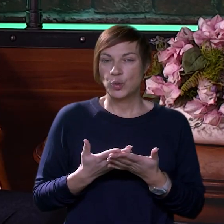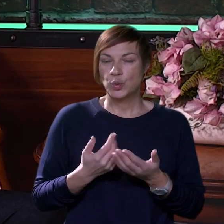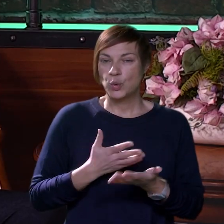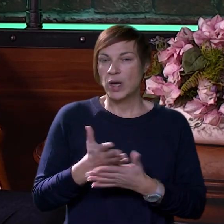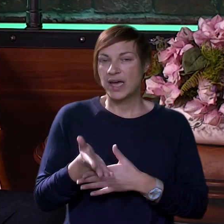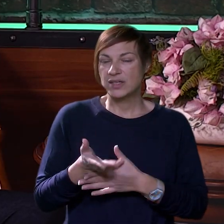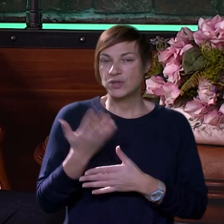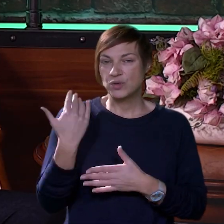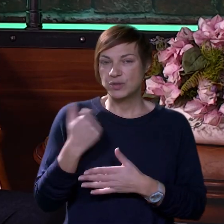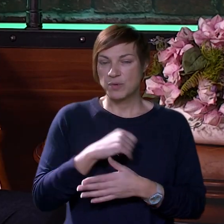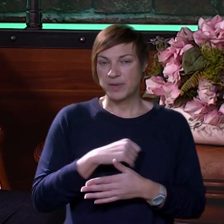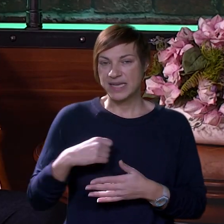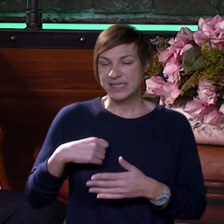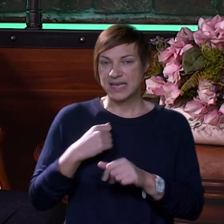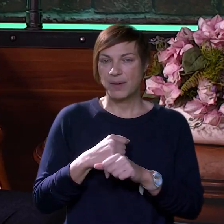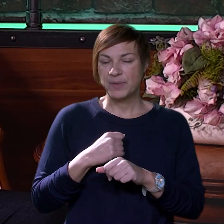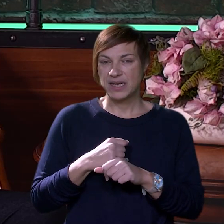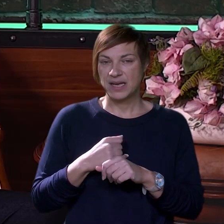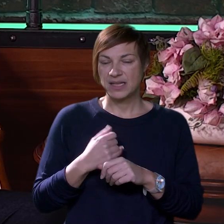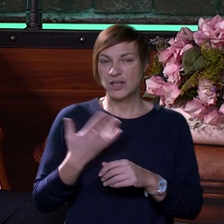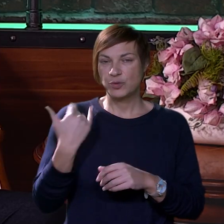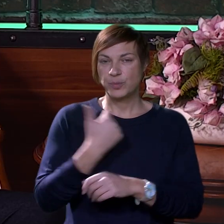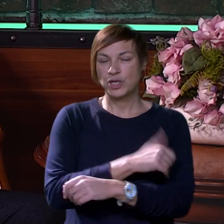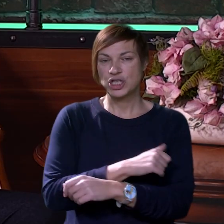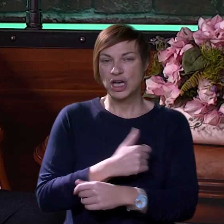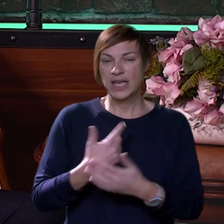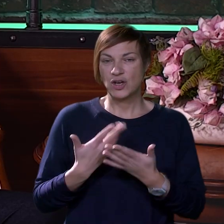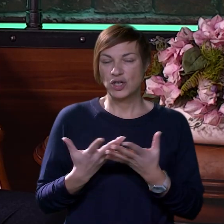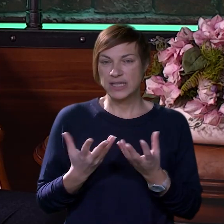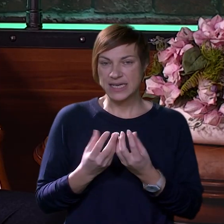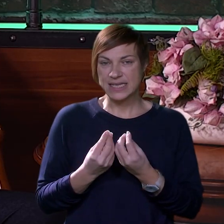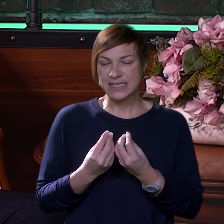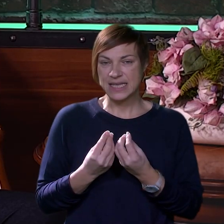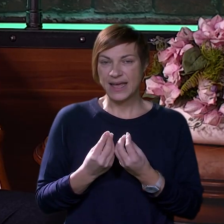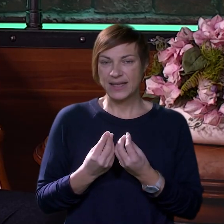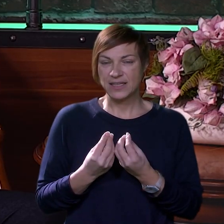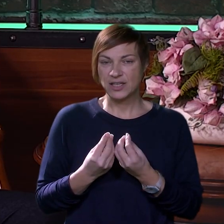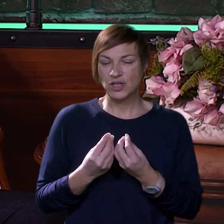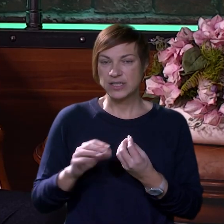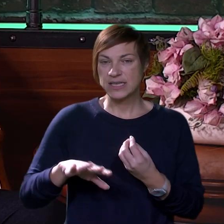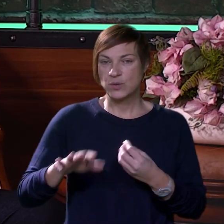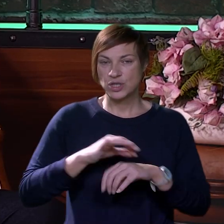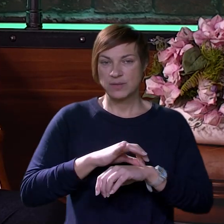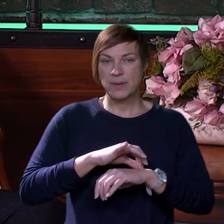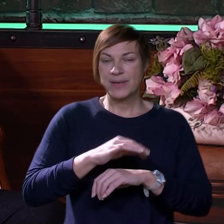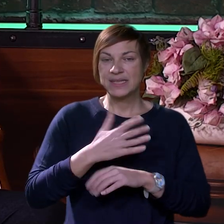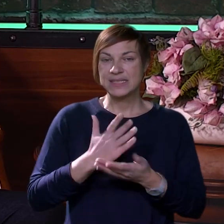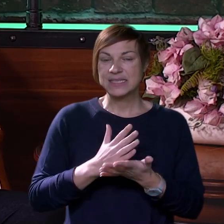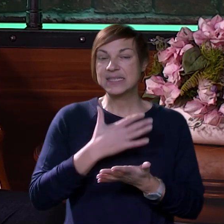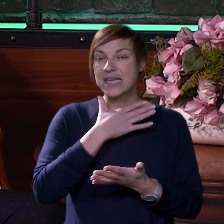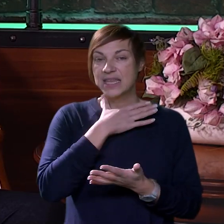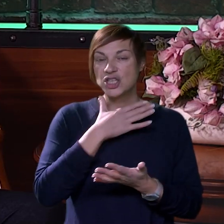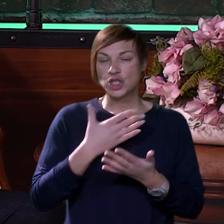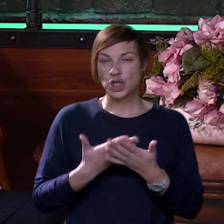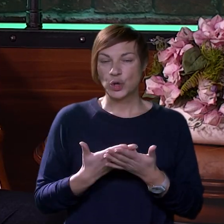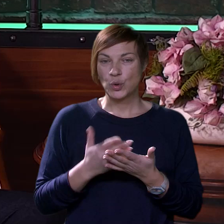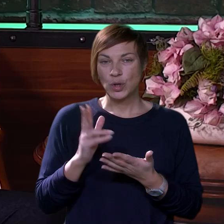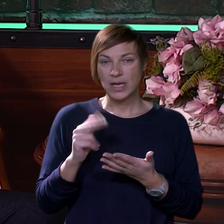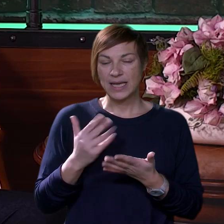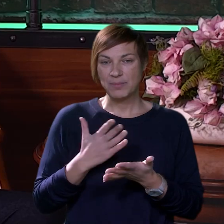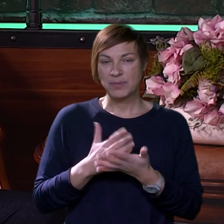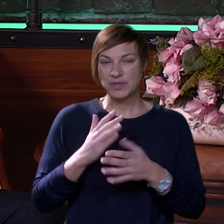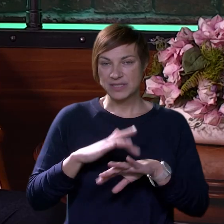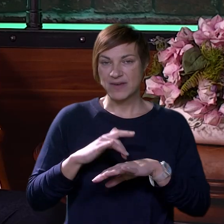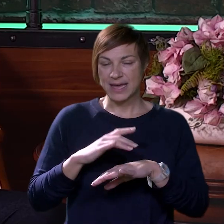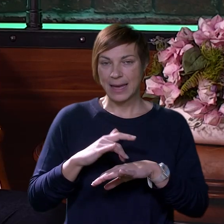provodimo. Provodili smo prije sami, a onda smo od prošle godine zajedno sa učenicima medicinske, srednje medicinske škole